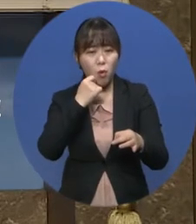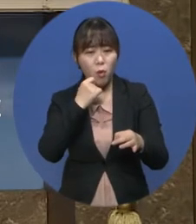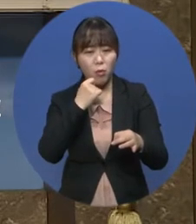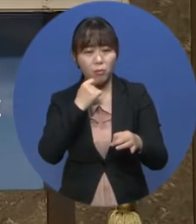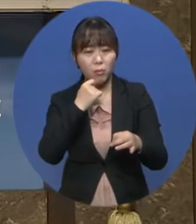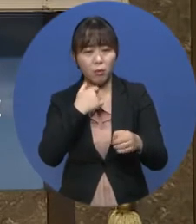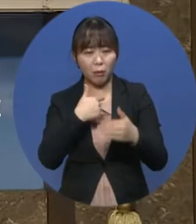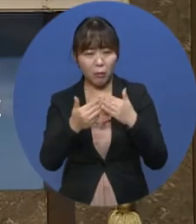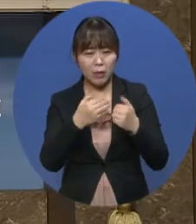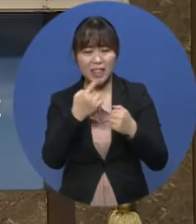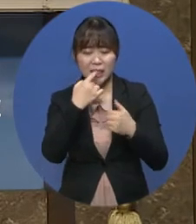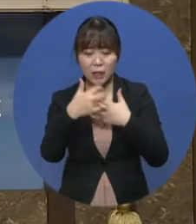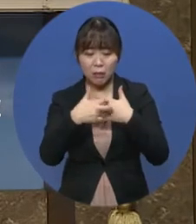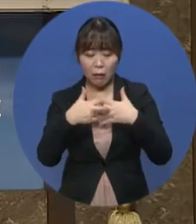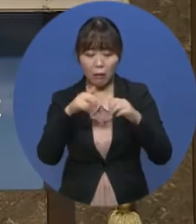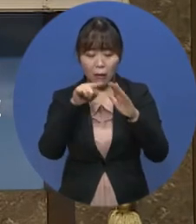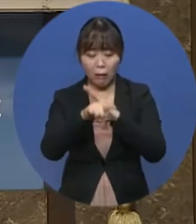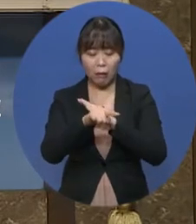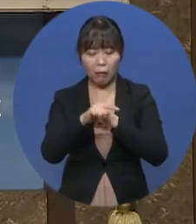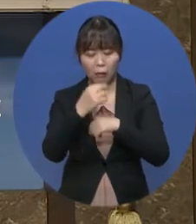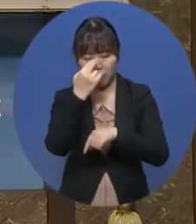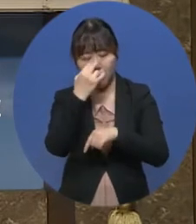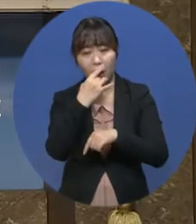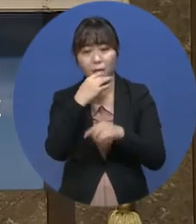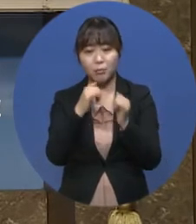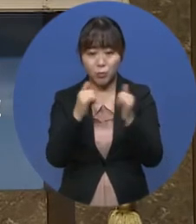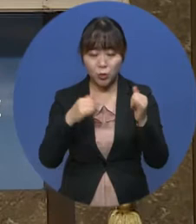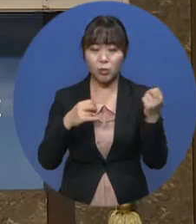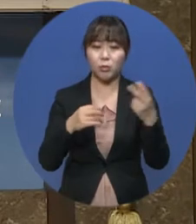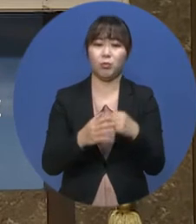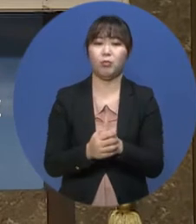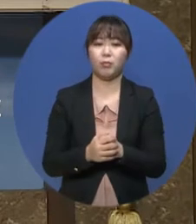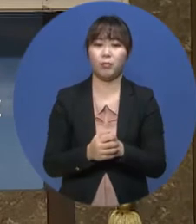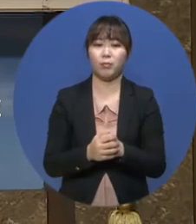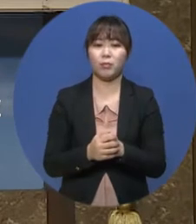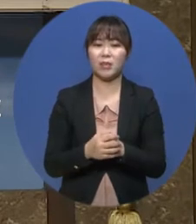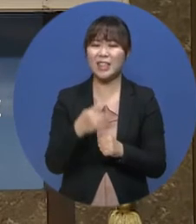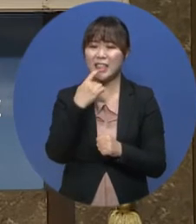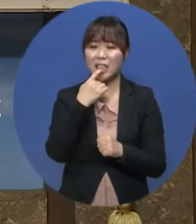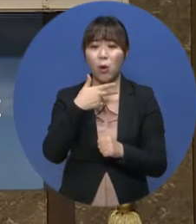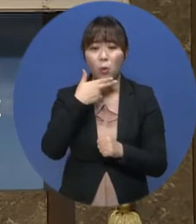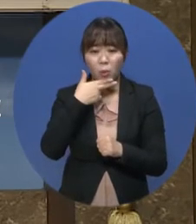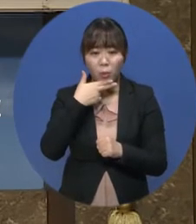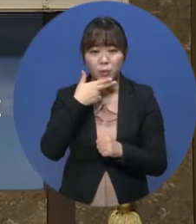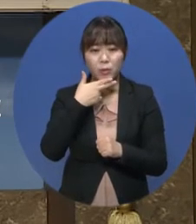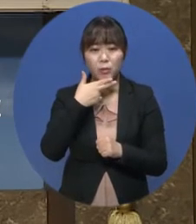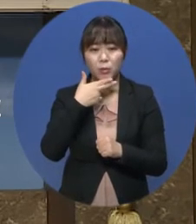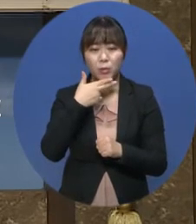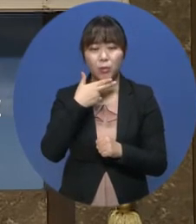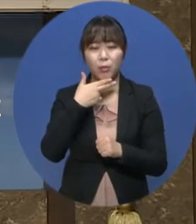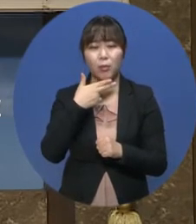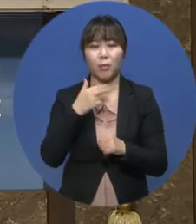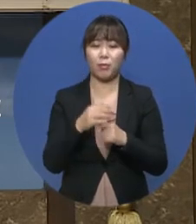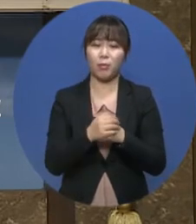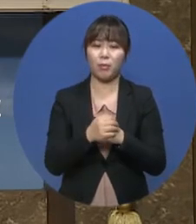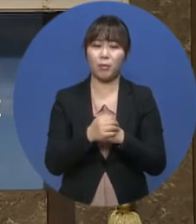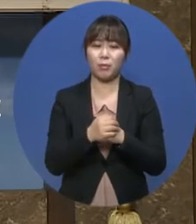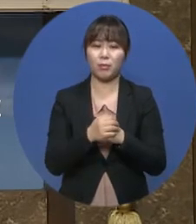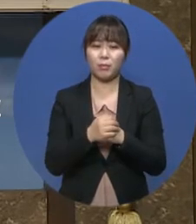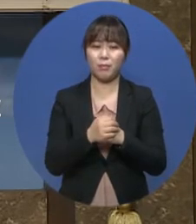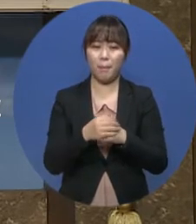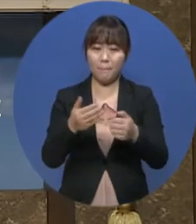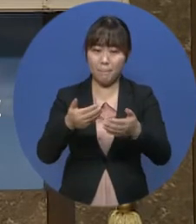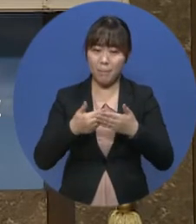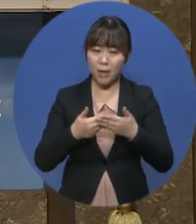겪어서 치과에 가지 못하는 분들을 또 어이가 없어도 해 박을 수